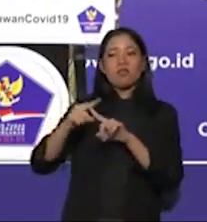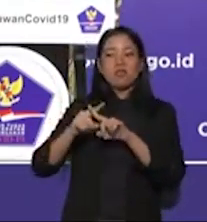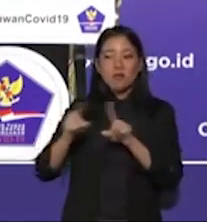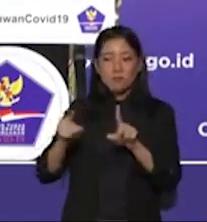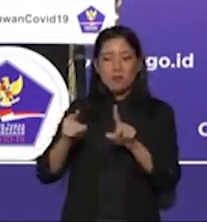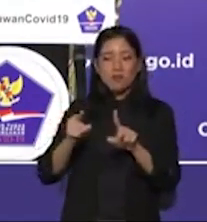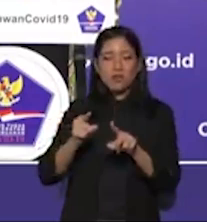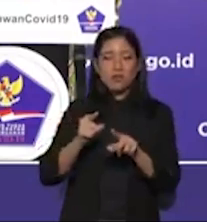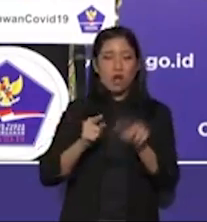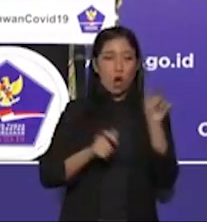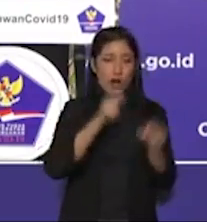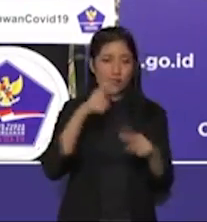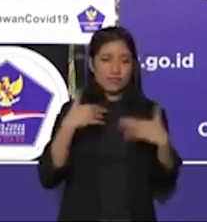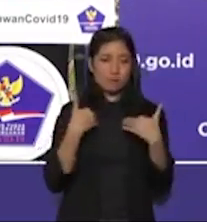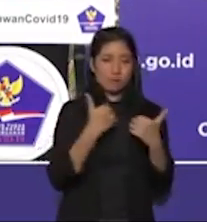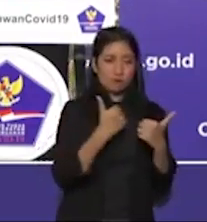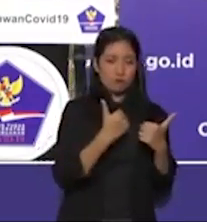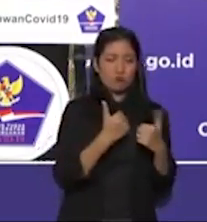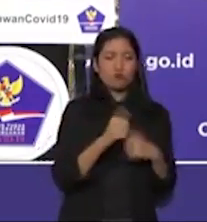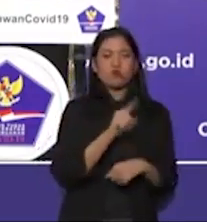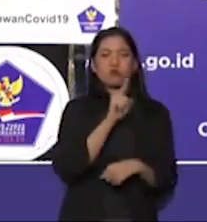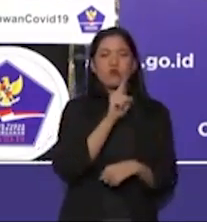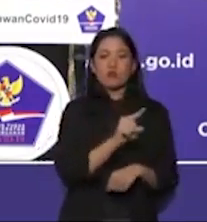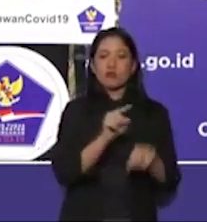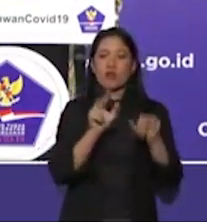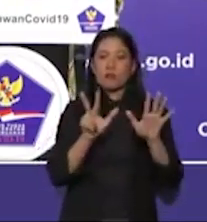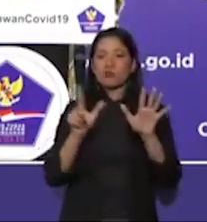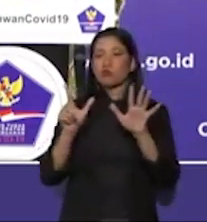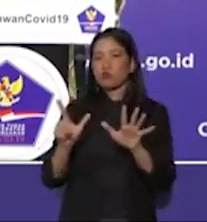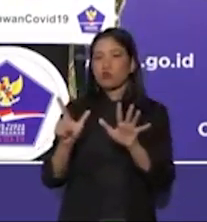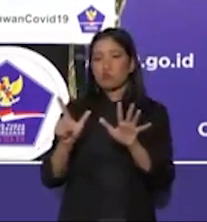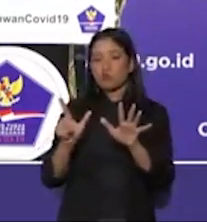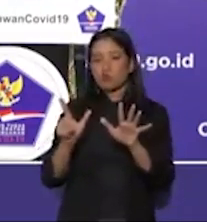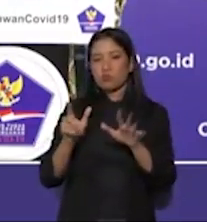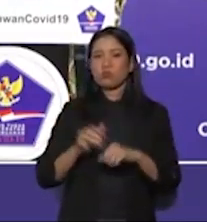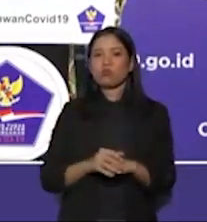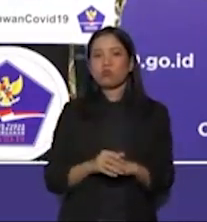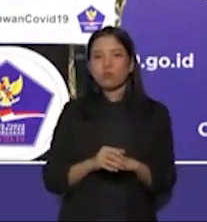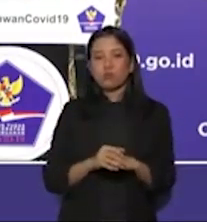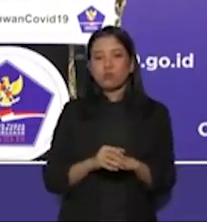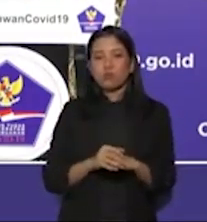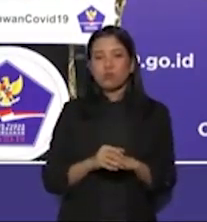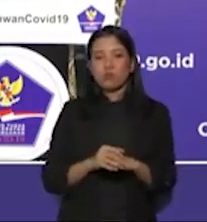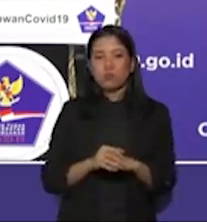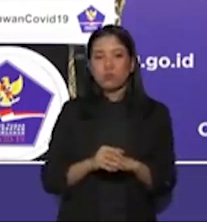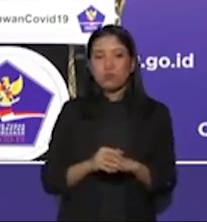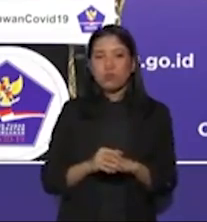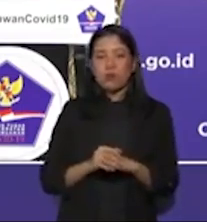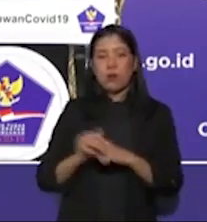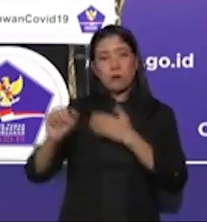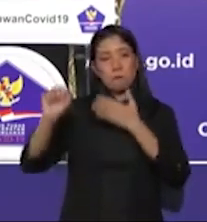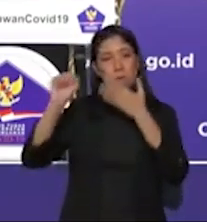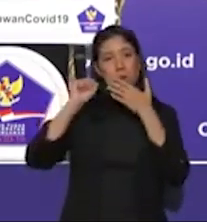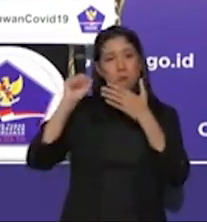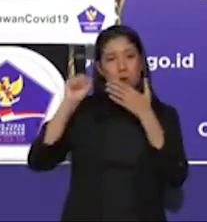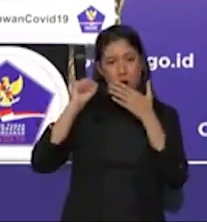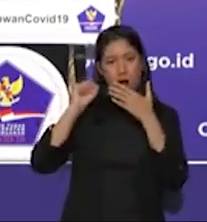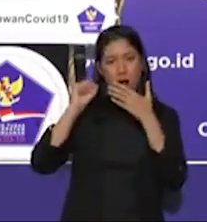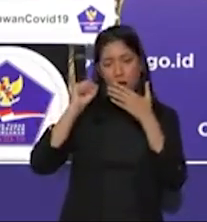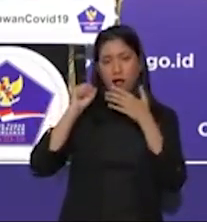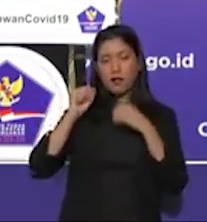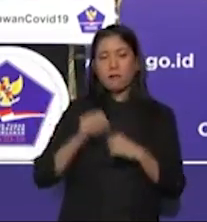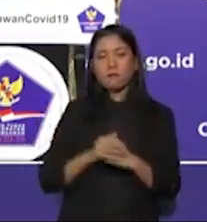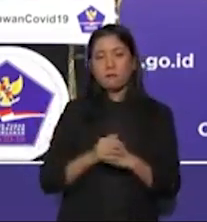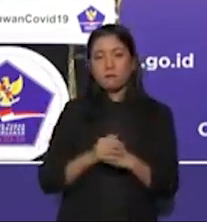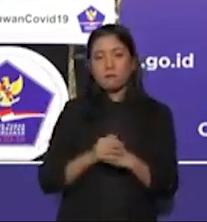kemudian Papua kita lihat bahwa kemarin cukup tinggi dan sekarang masih 39 positif kalau